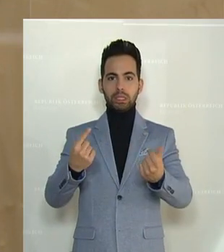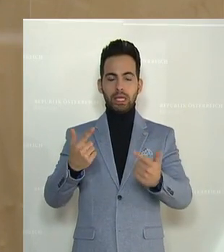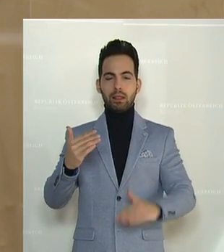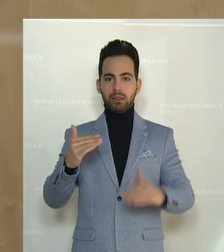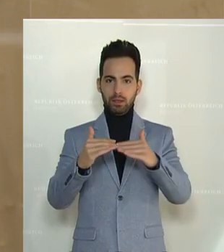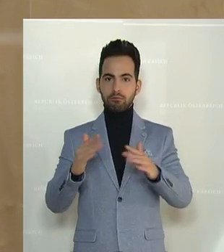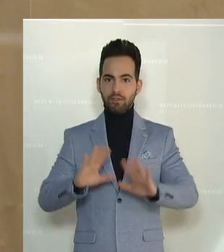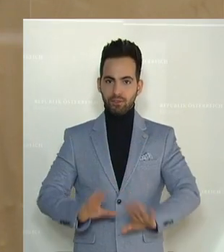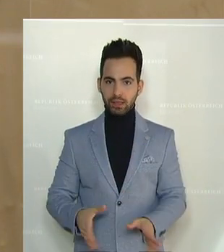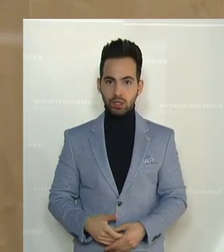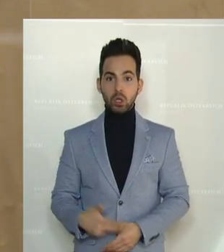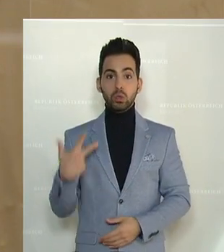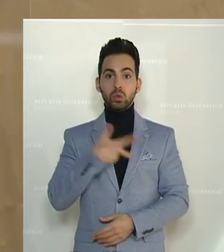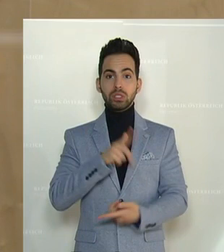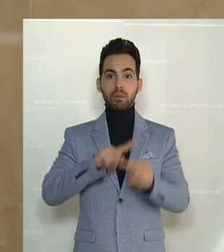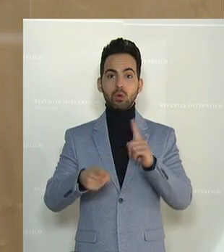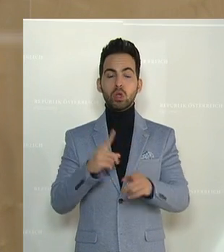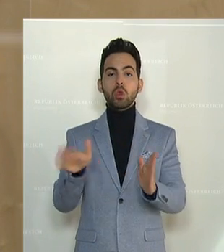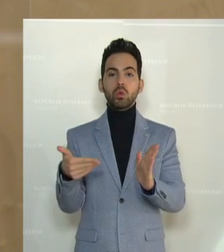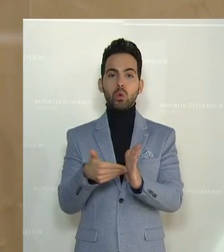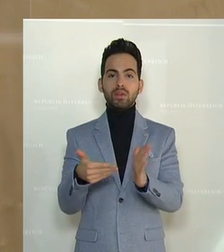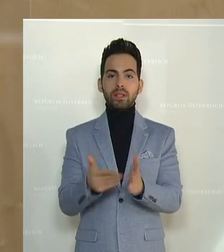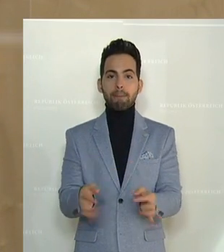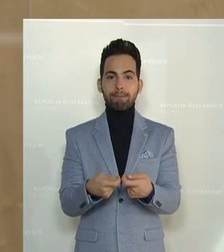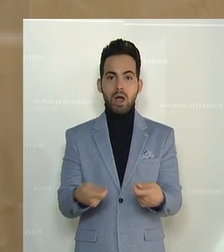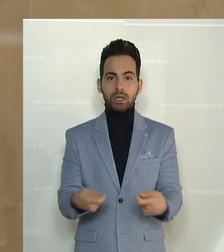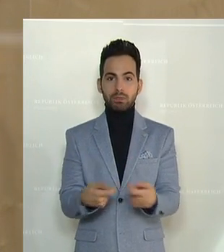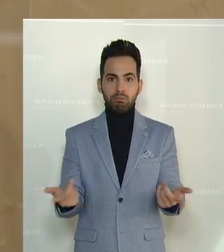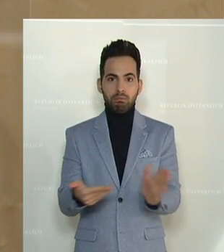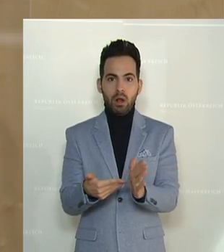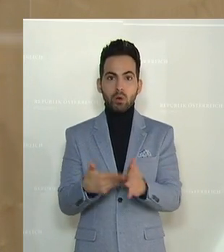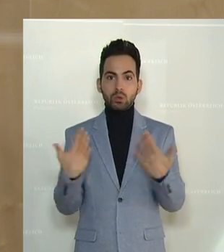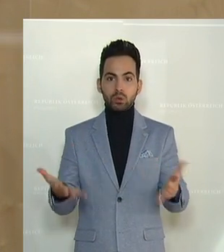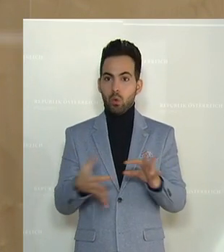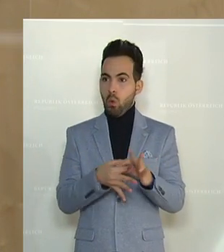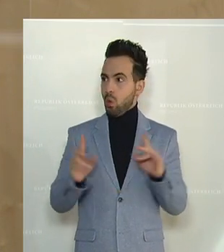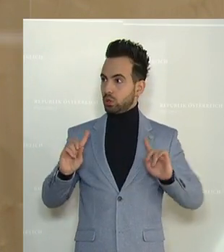verhindert. Sozialpolitisch notwendige, wichtige Maßnahmen dieser Koalition.